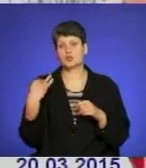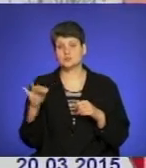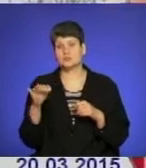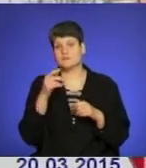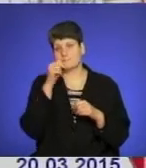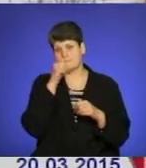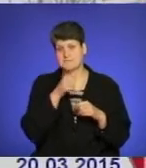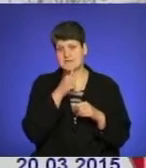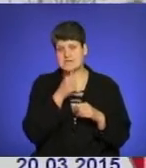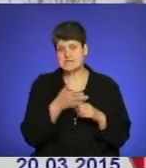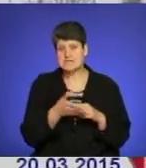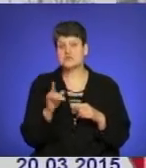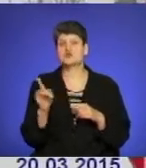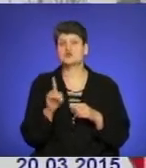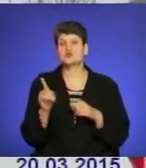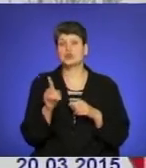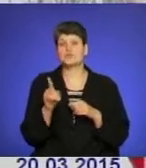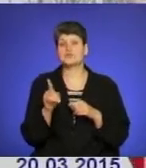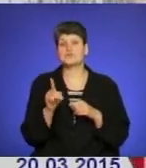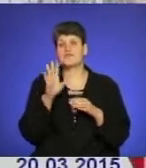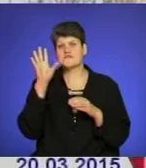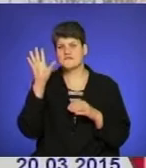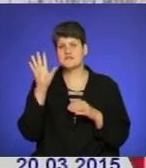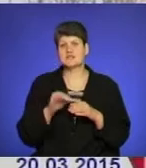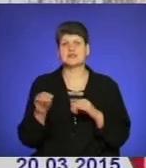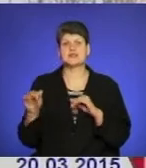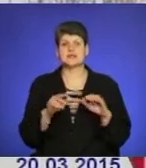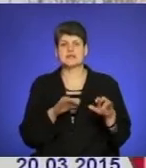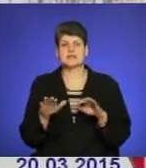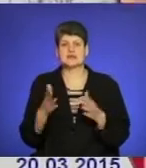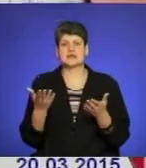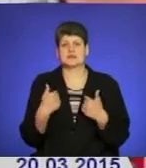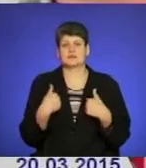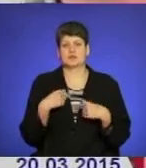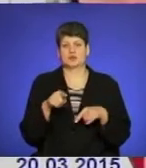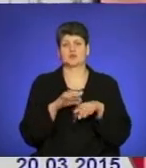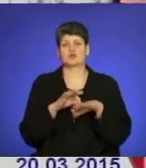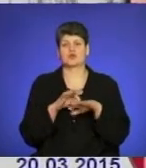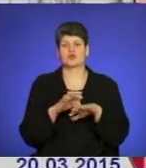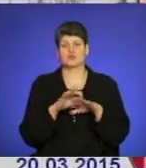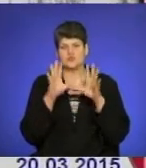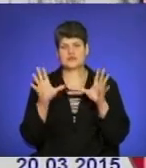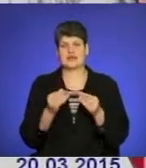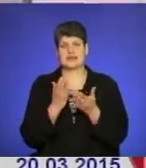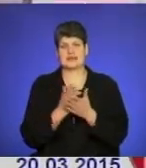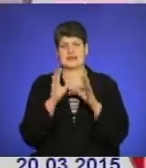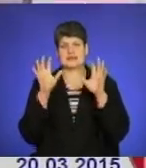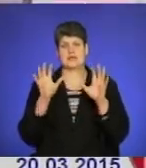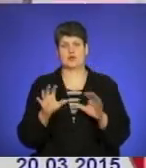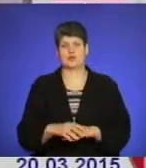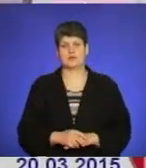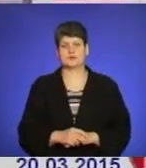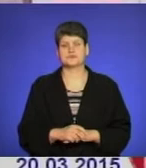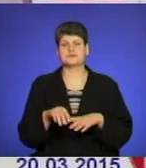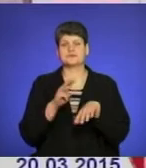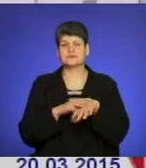місяця, що всі дії, які ми тут проводимо, що абсолютно все є законно.